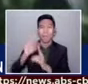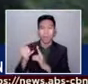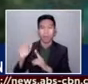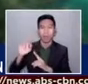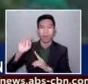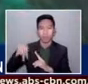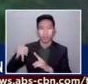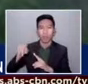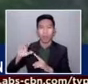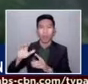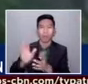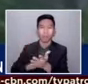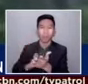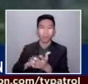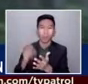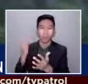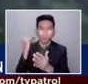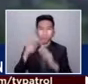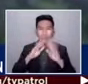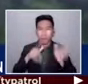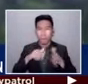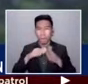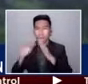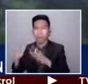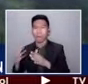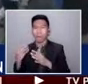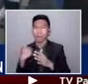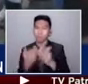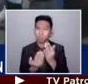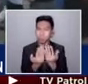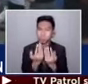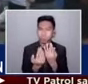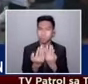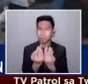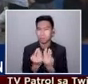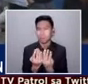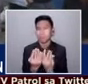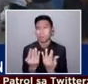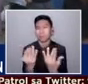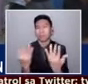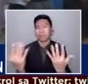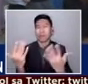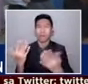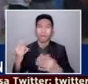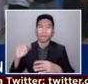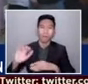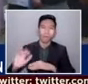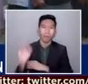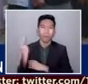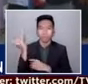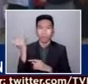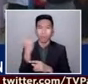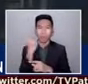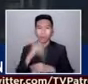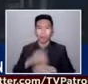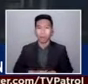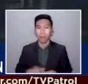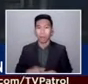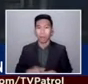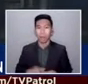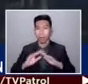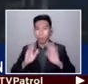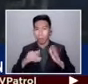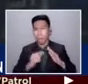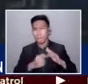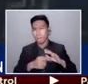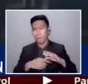mga bahay mag-aalas 5 ng madaling araw kanina. Nagsilabasan sa kalsada ang mga nasunugang residente